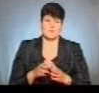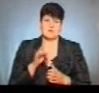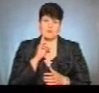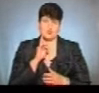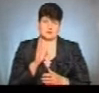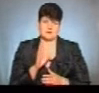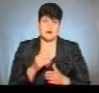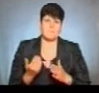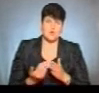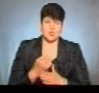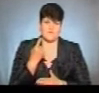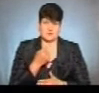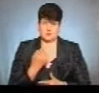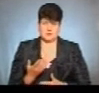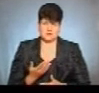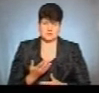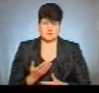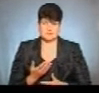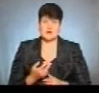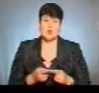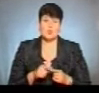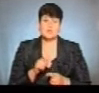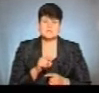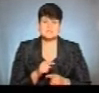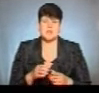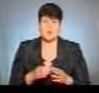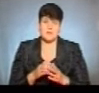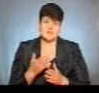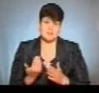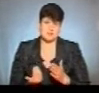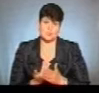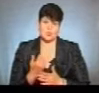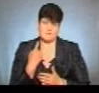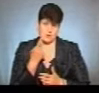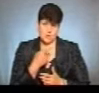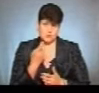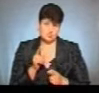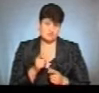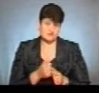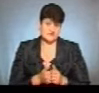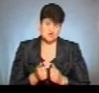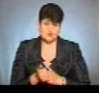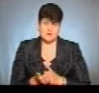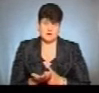або нових облич. От якраз ці команди нових облич чомусь